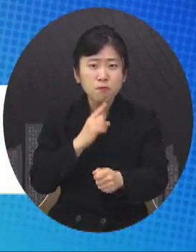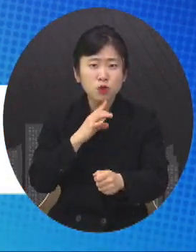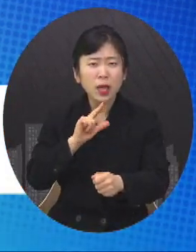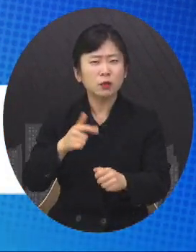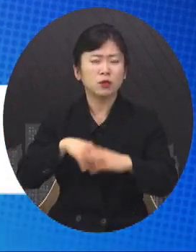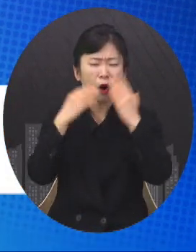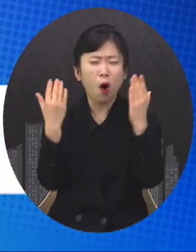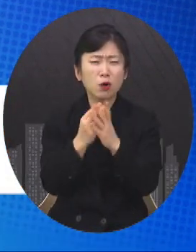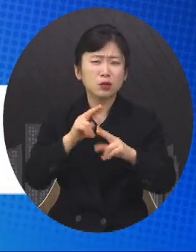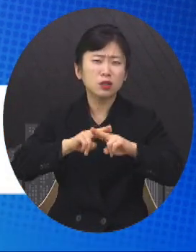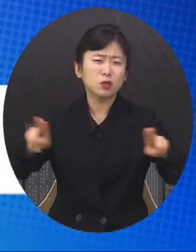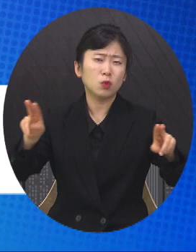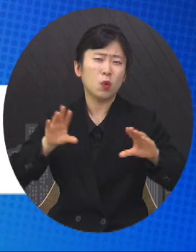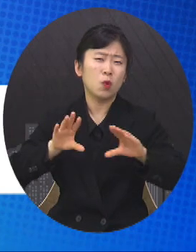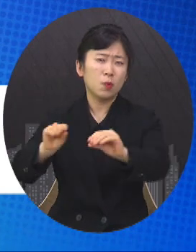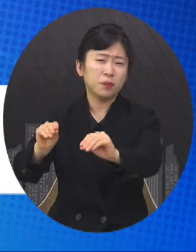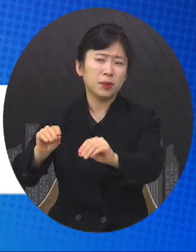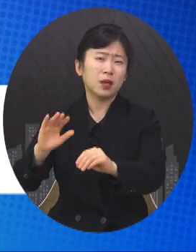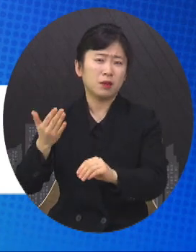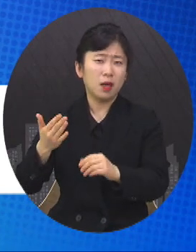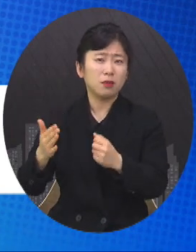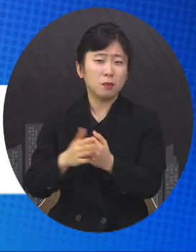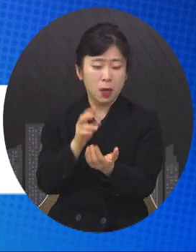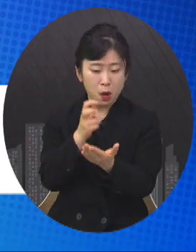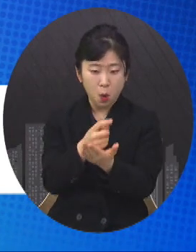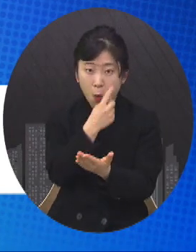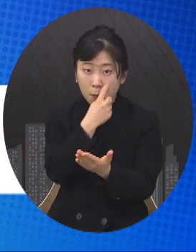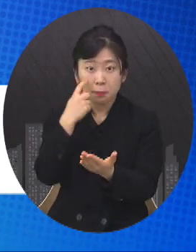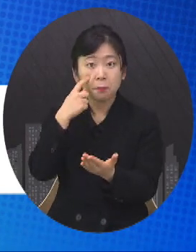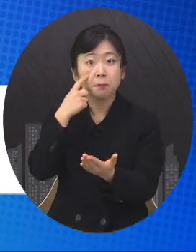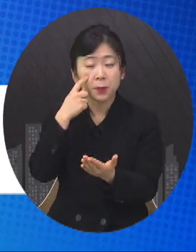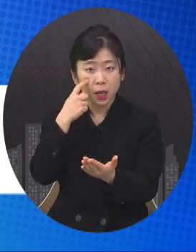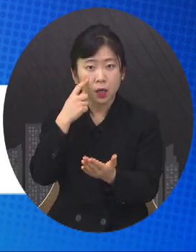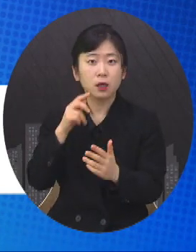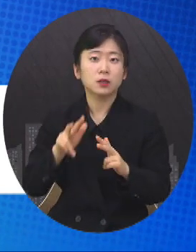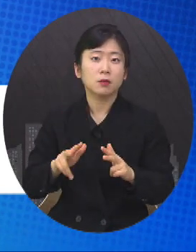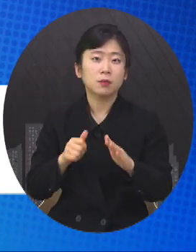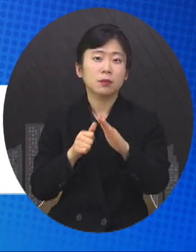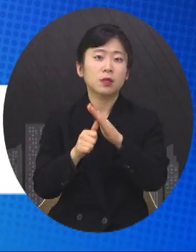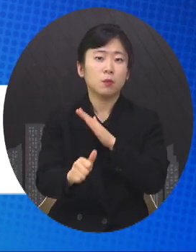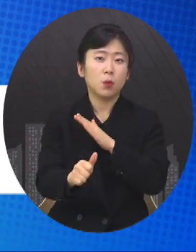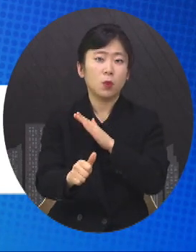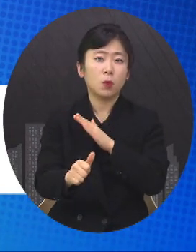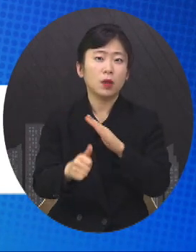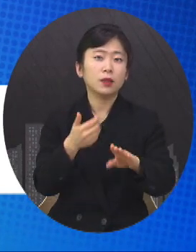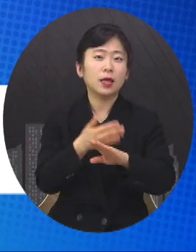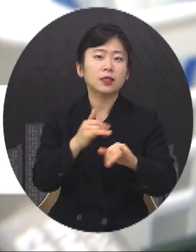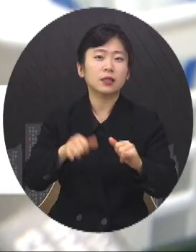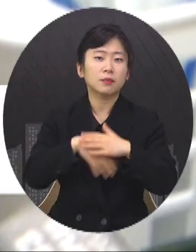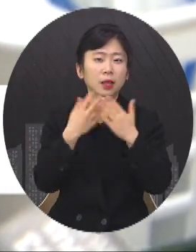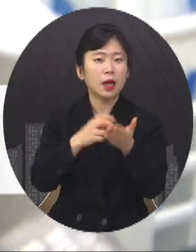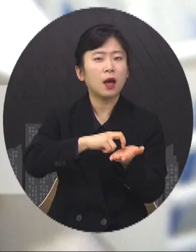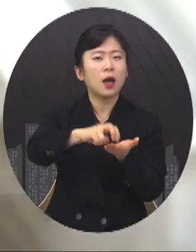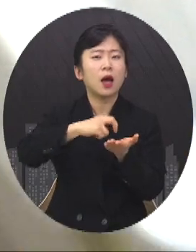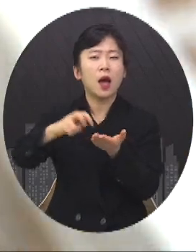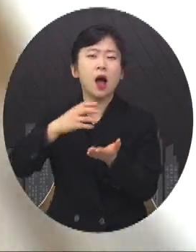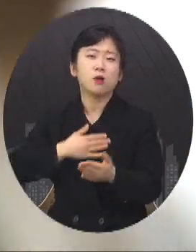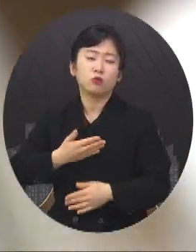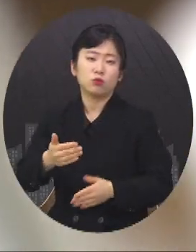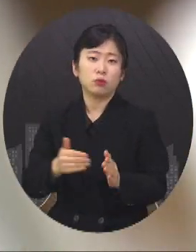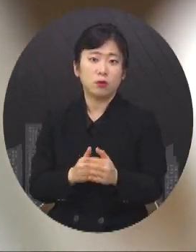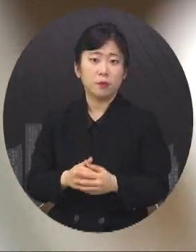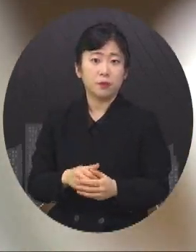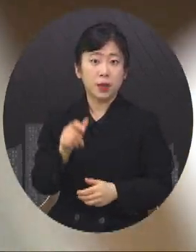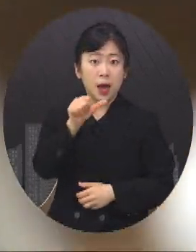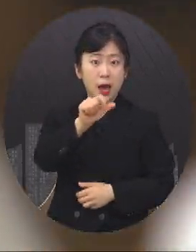된다라고 연락이 와서 지침 확인한 다음에 저희가 대표로 나머지 구성원들 한테 알렸다 아스트라제네카